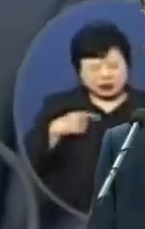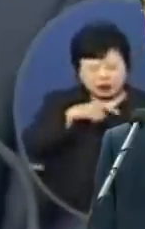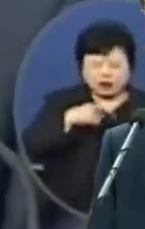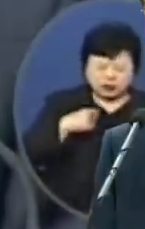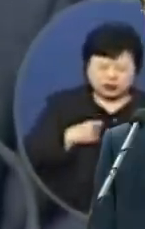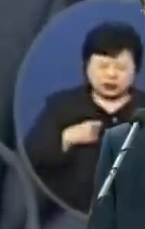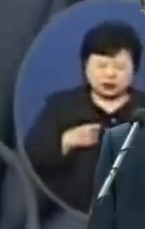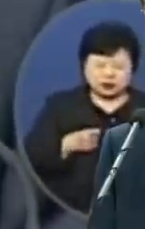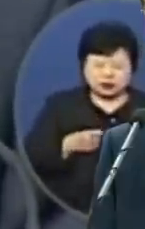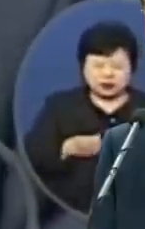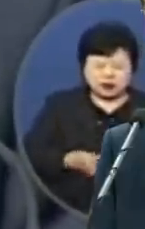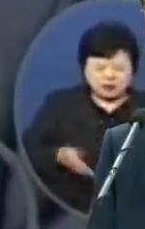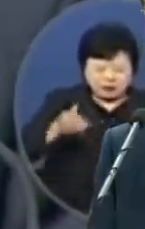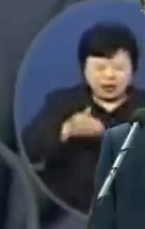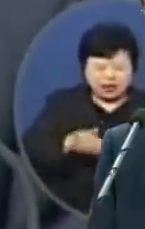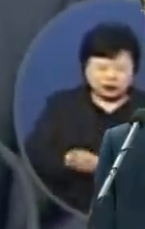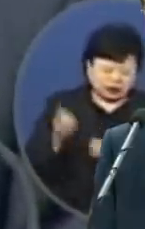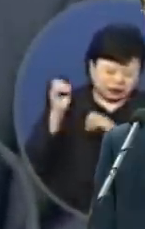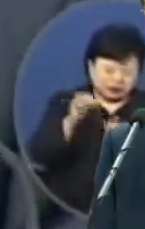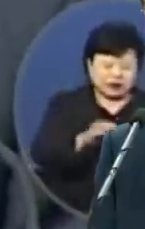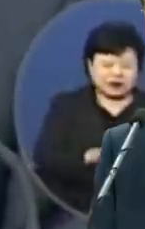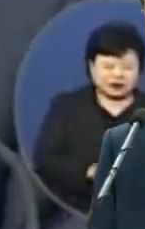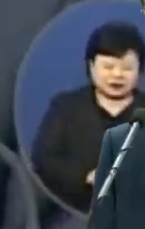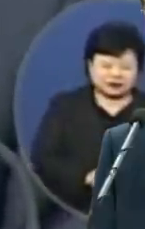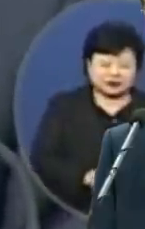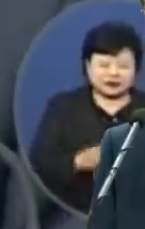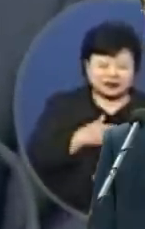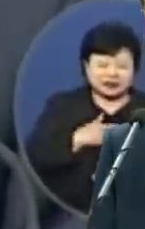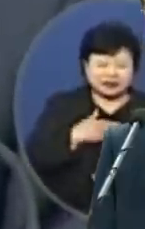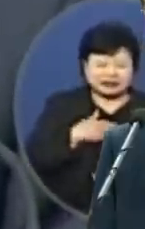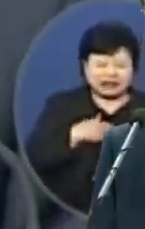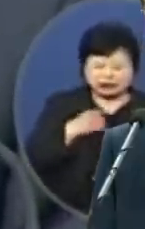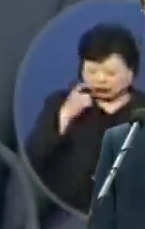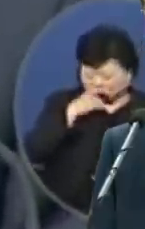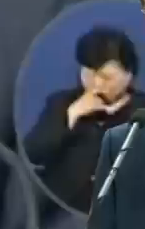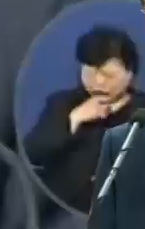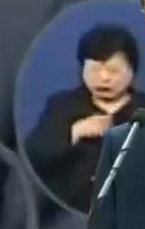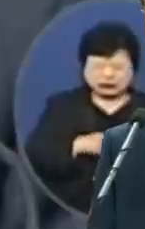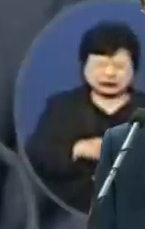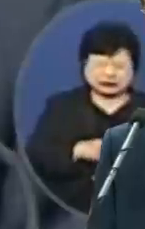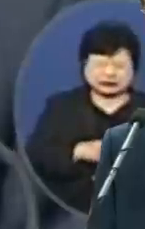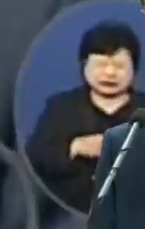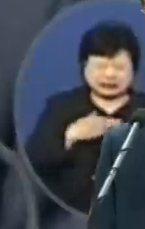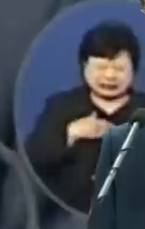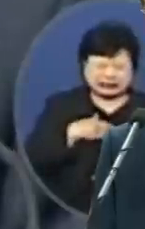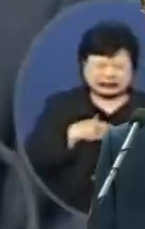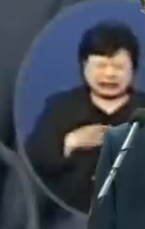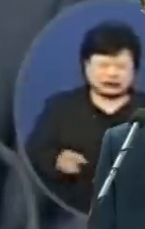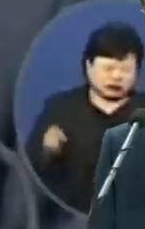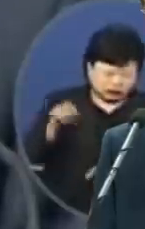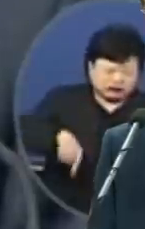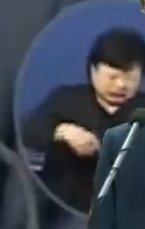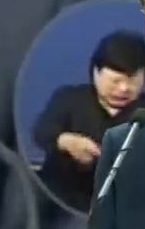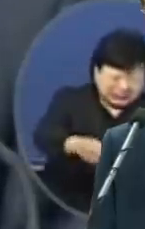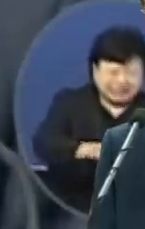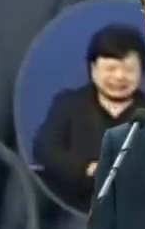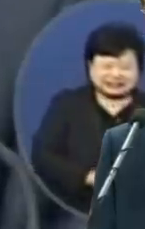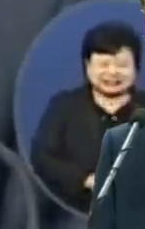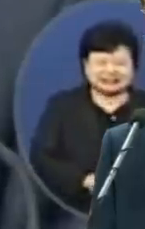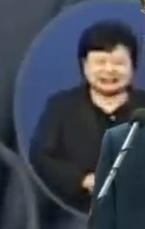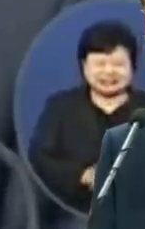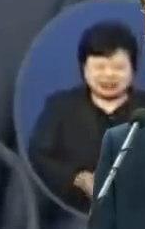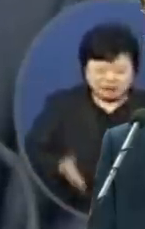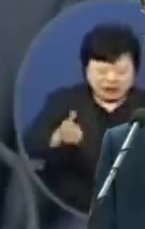옷을 전부 다 빨래통에 던져놓고 난 다음에 가만히 나도 빨래만 지금 더러운 놈이야. 나도 들어가자고. 나도